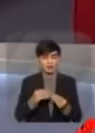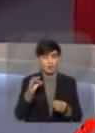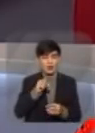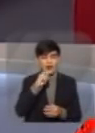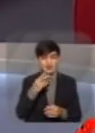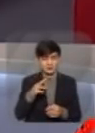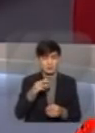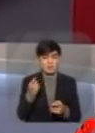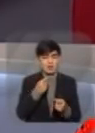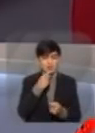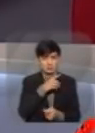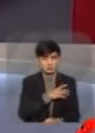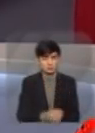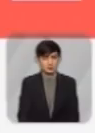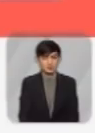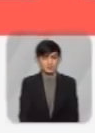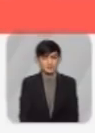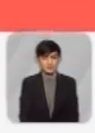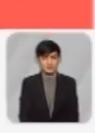етеді дейді қоғам өкілдері.